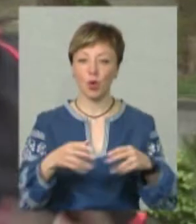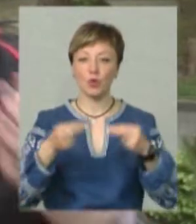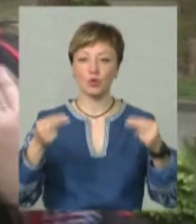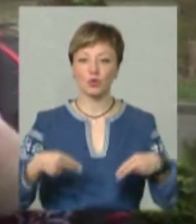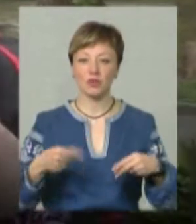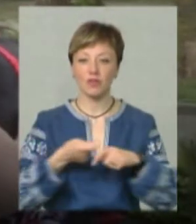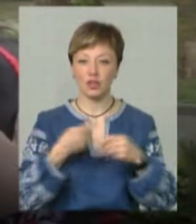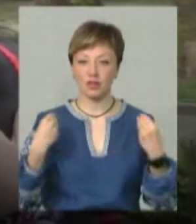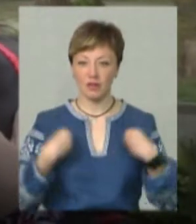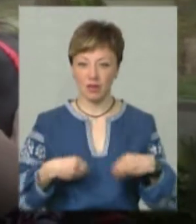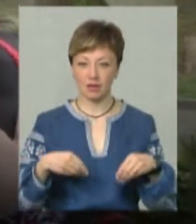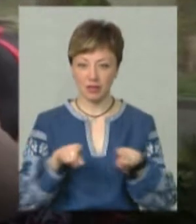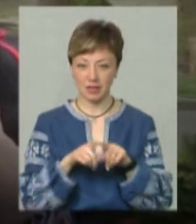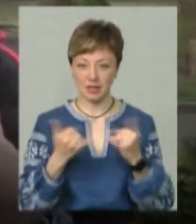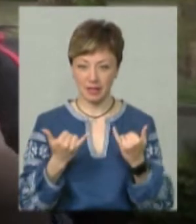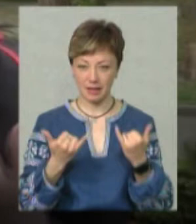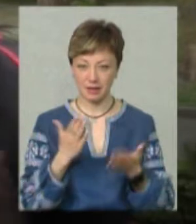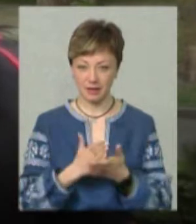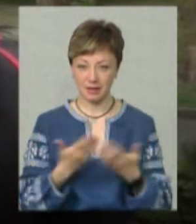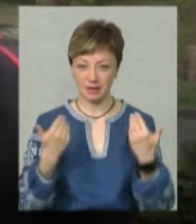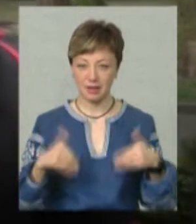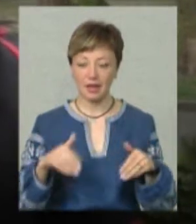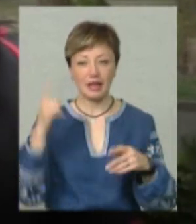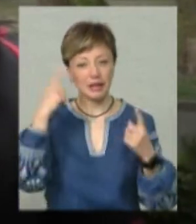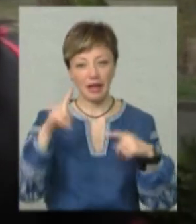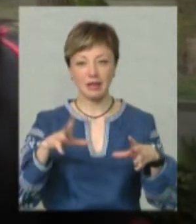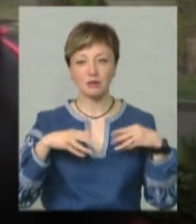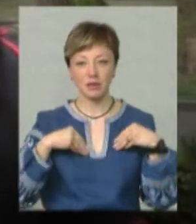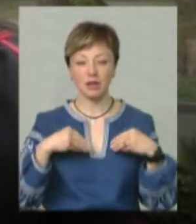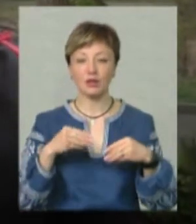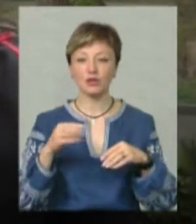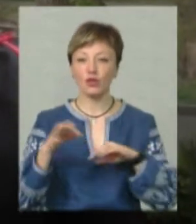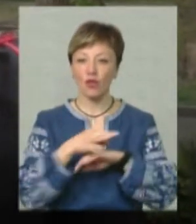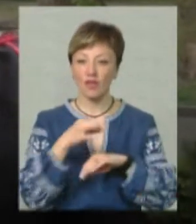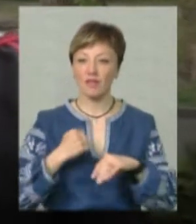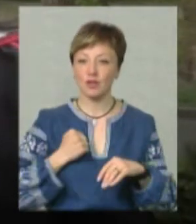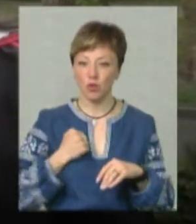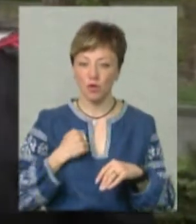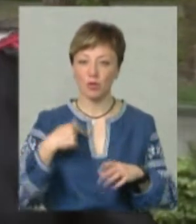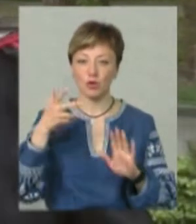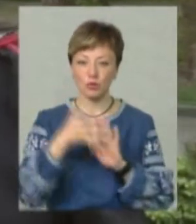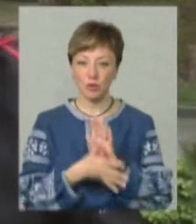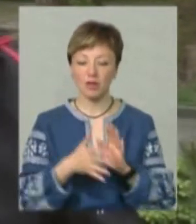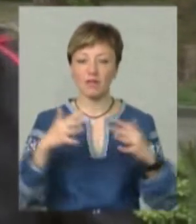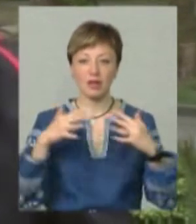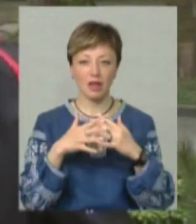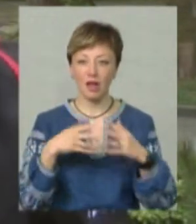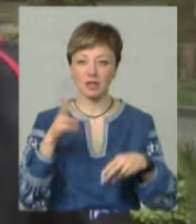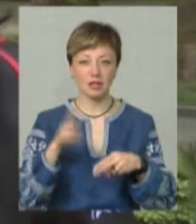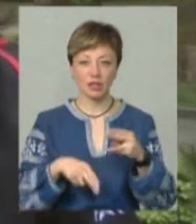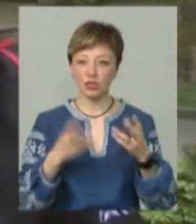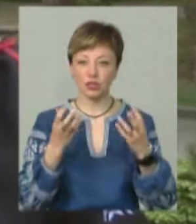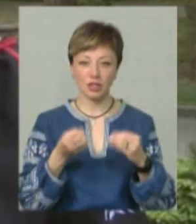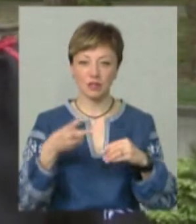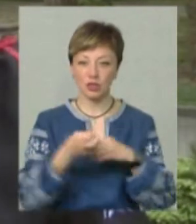Одружувалися ми в вишиванках в стилі, на якому я зараз вдіта. Ідея була наша спільна, тому що чоловік військовий. І ми розуміємо, що війна в нас не закінчилася